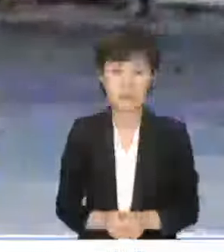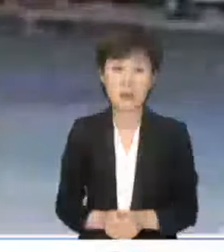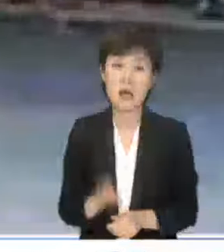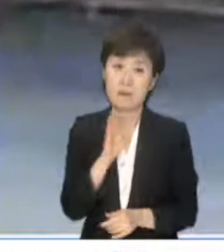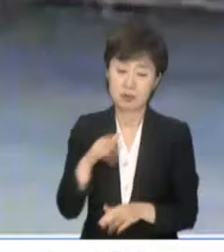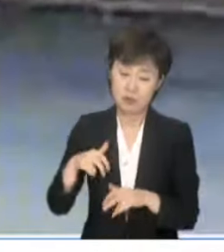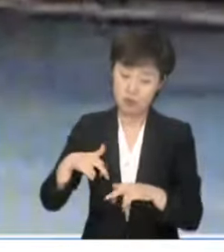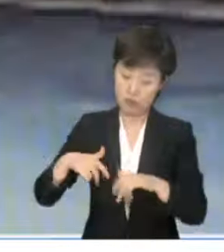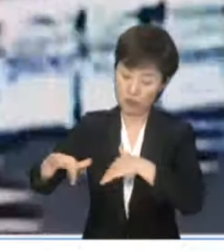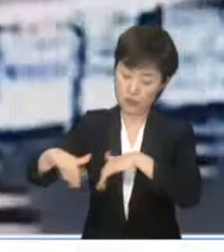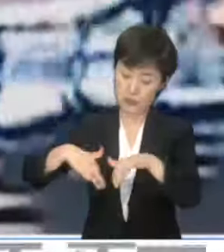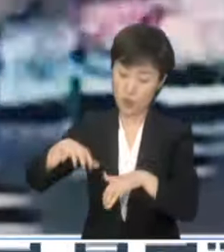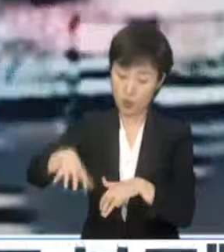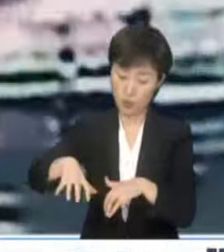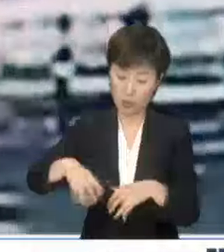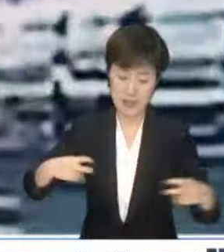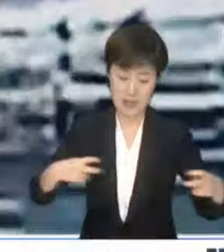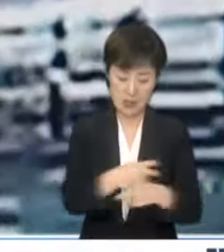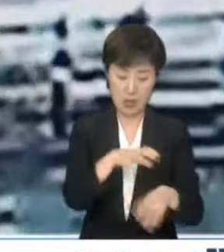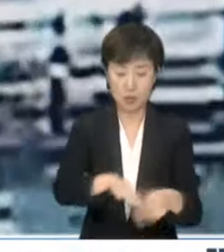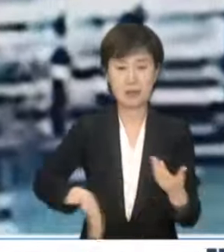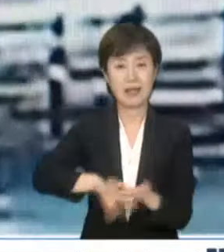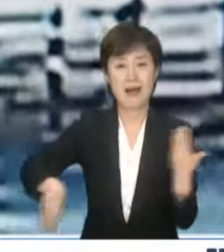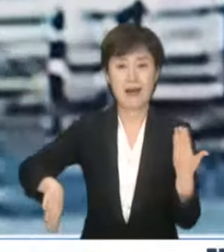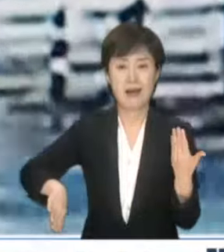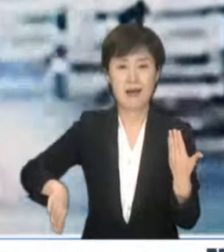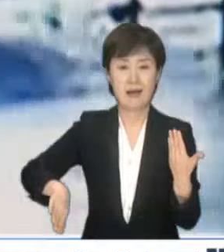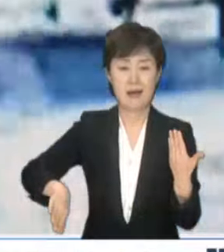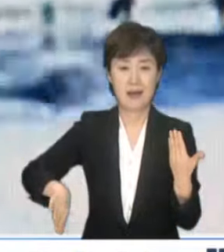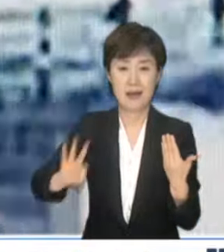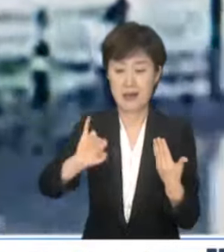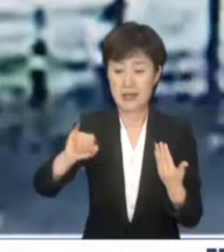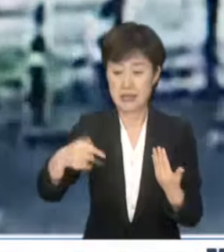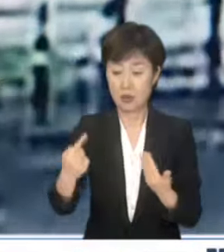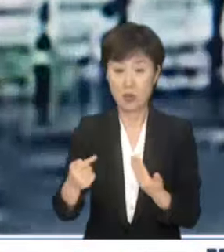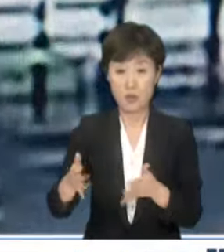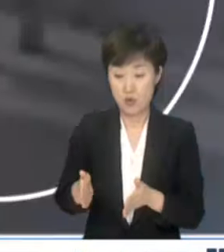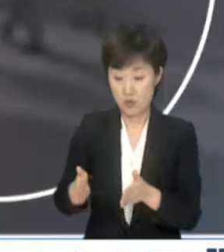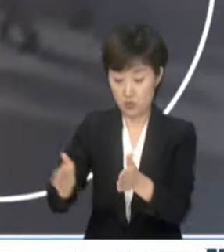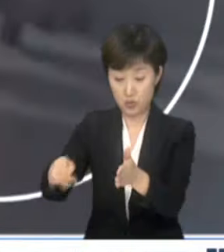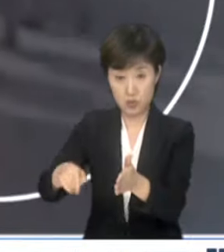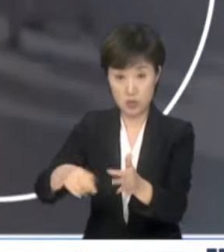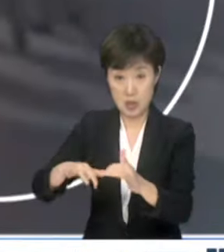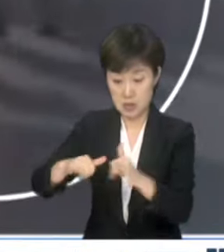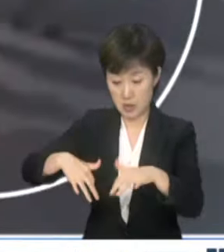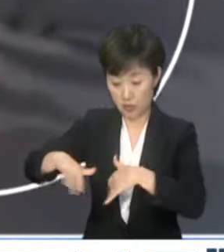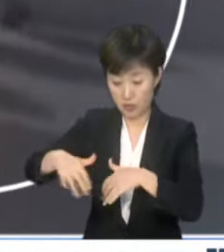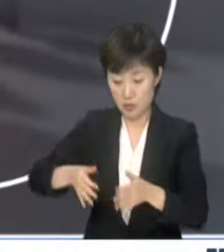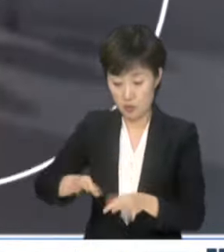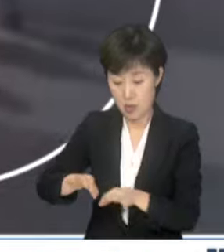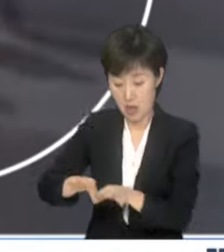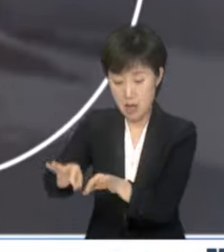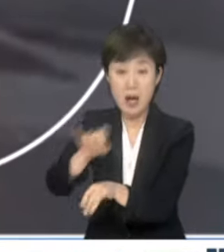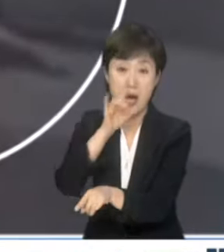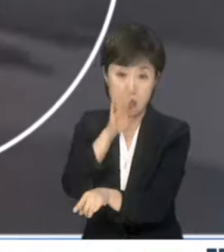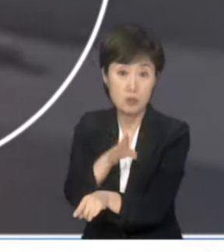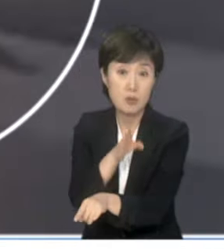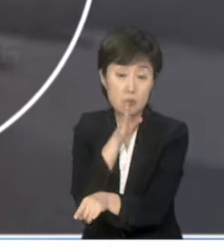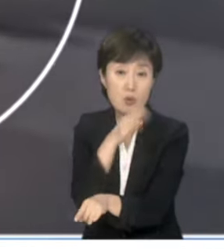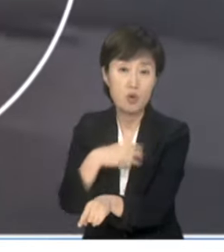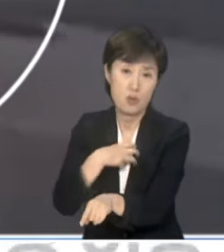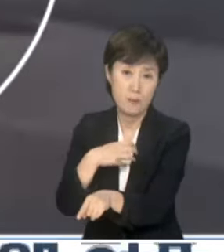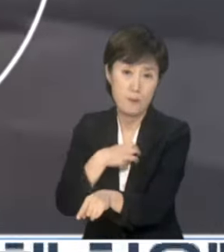보행로와 차도는 구분하고 있고요. 네. 이 인도를 말하는 보행로에는 저런 원동기장치 자전거가 들어와선 안 되죠. 사고 날